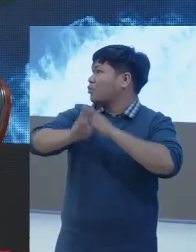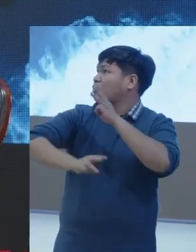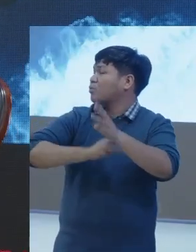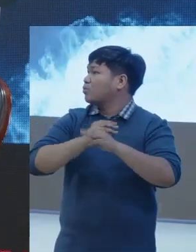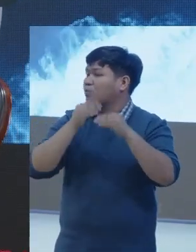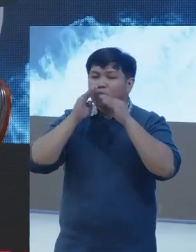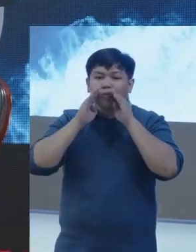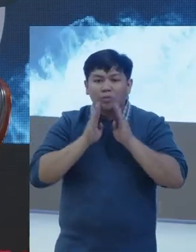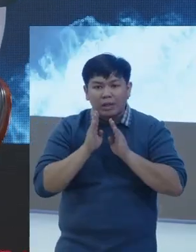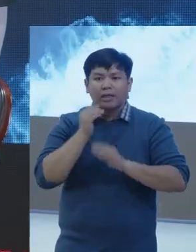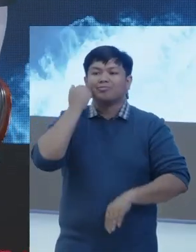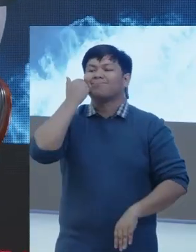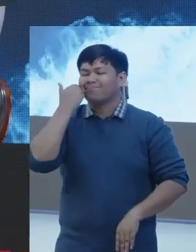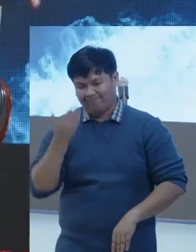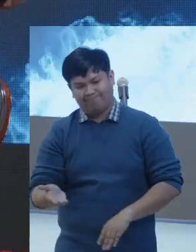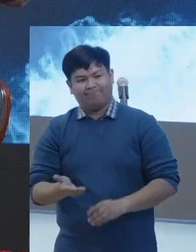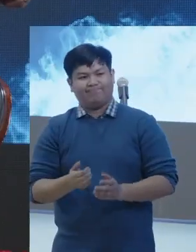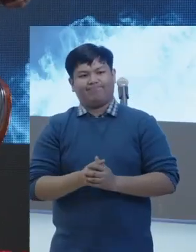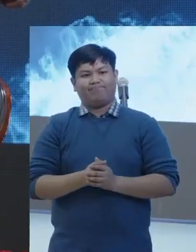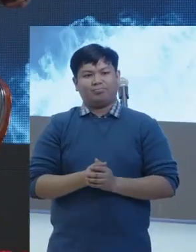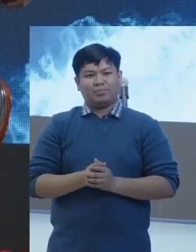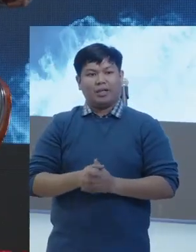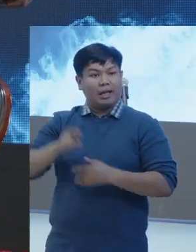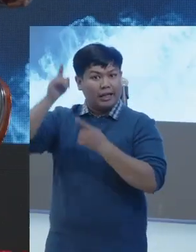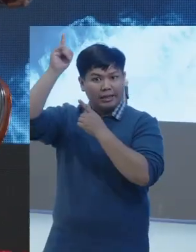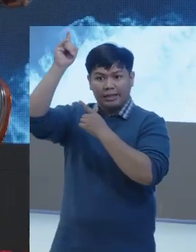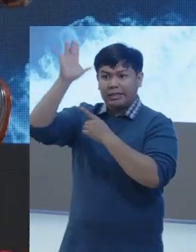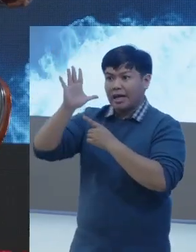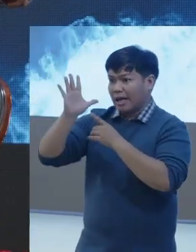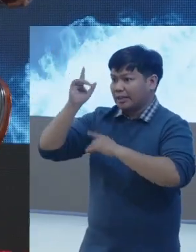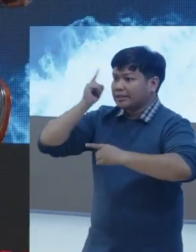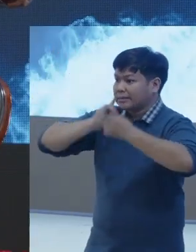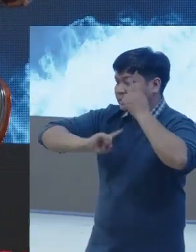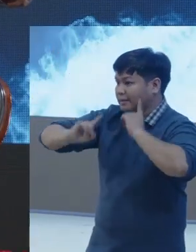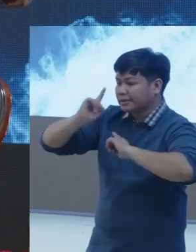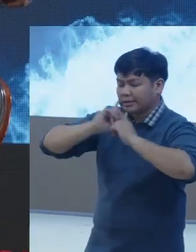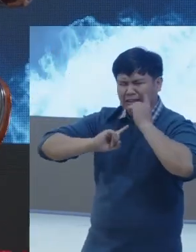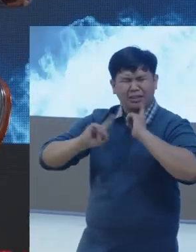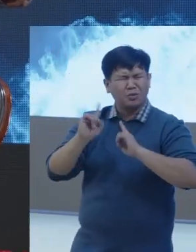produces death. Godly grief.